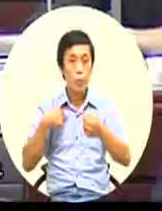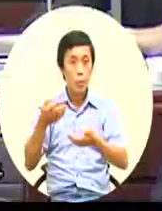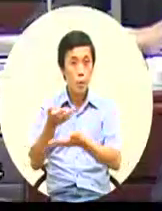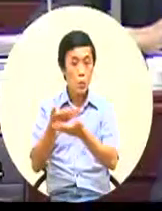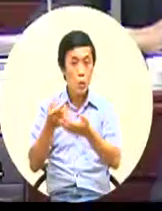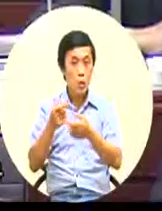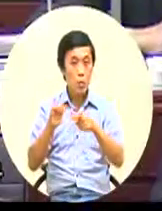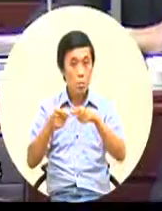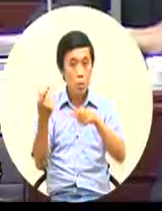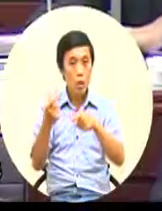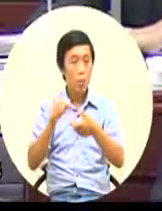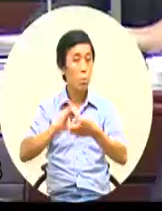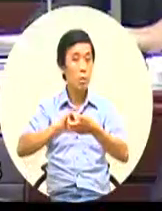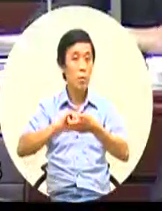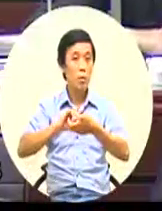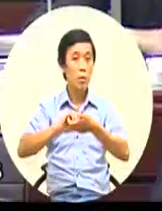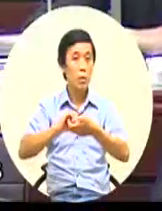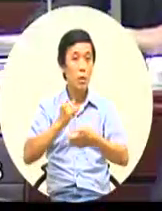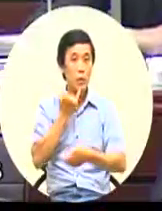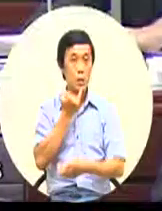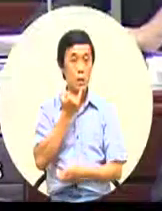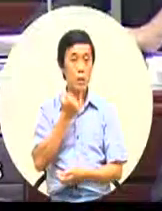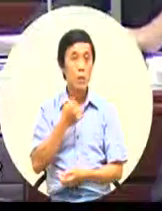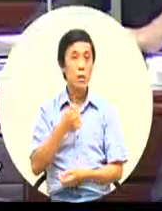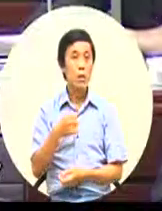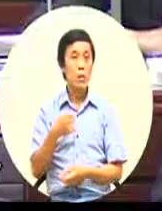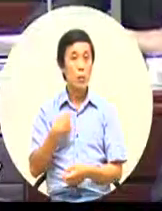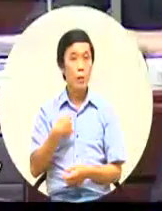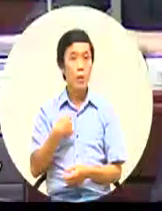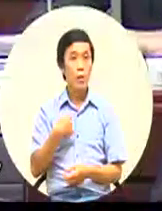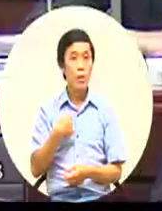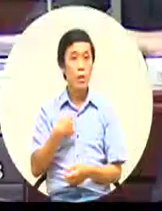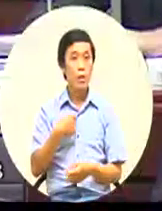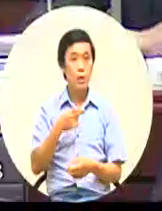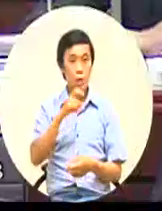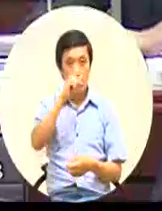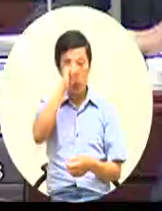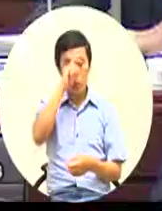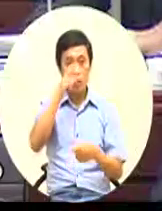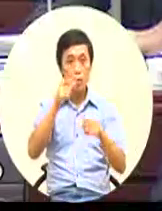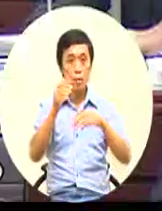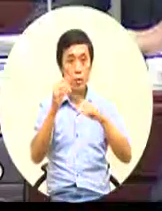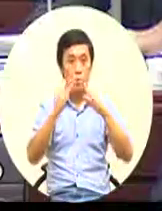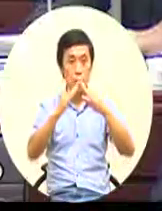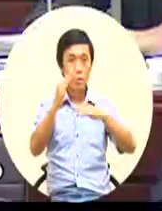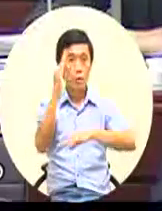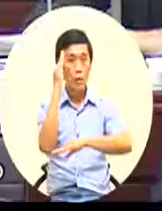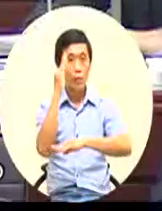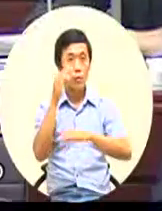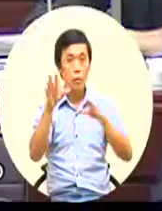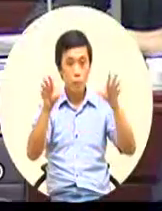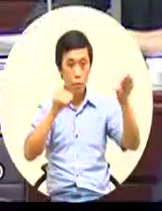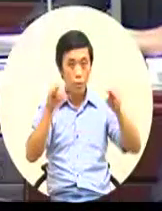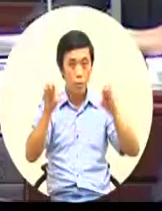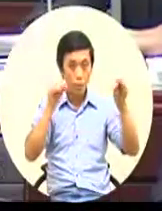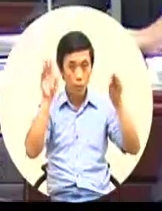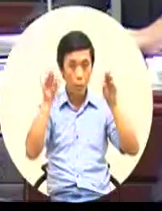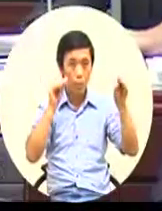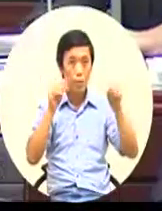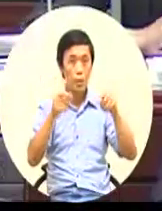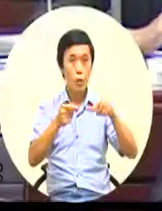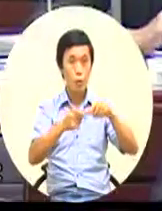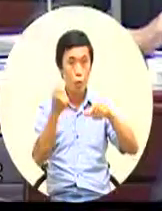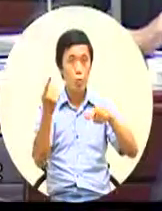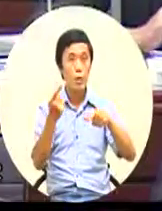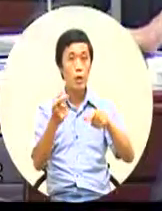开。但是我是认为市政府尽可能资讯公开，在协调的过程之中，刚刚